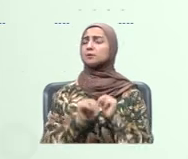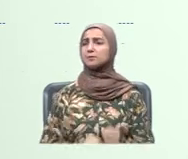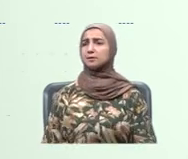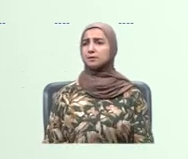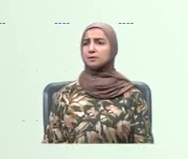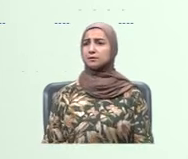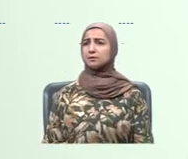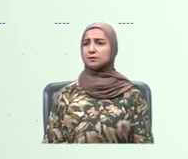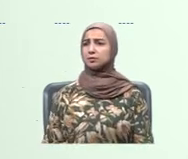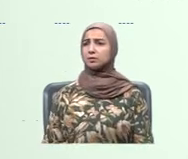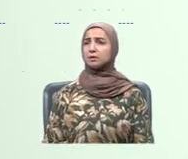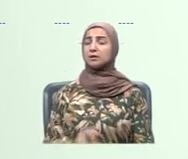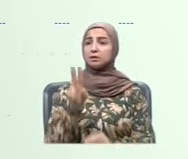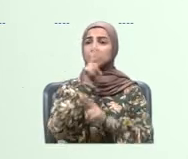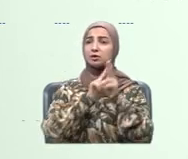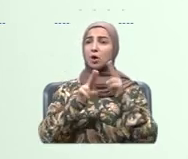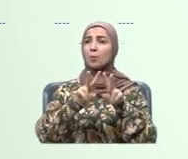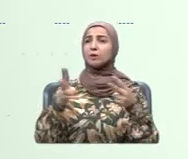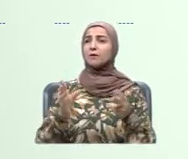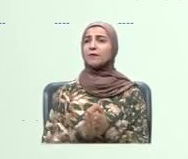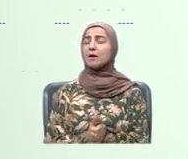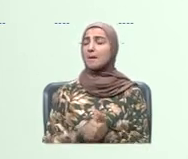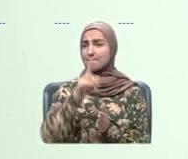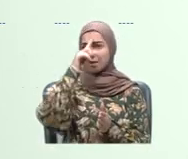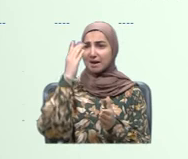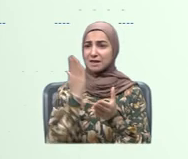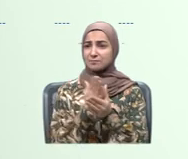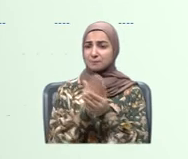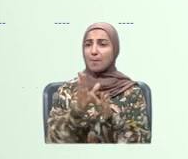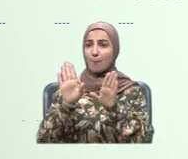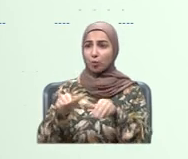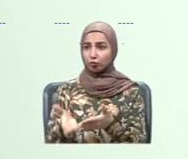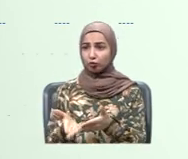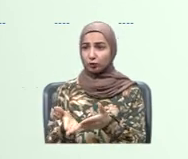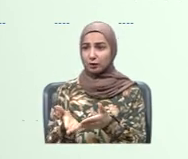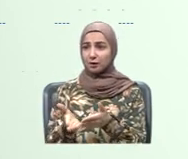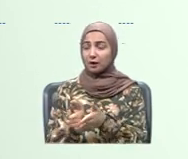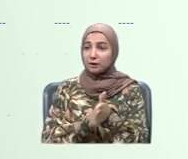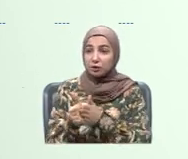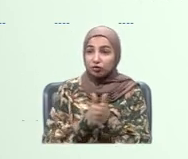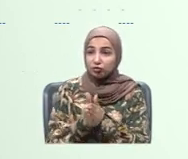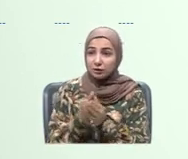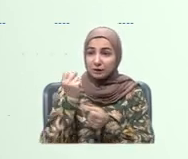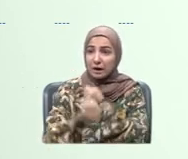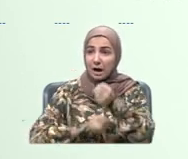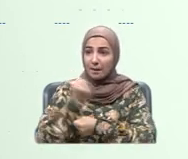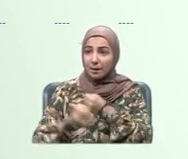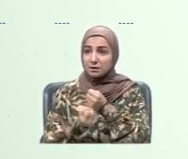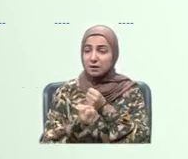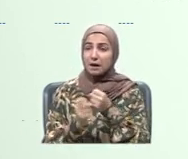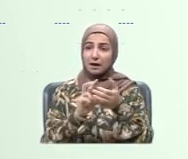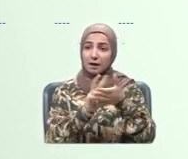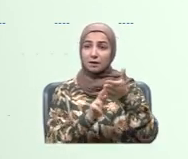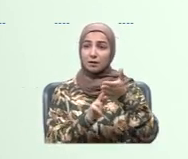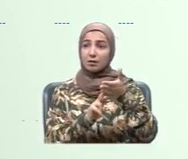تساؤلاته؟ وعرض تساؤلا: ماذا لو توفرت جميع الأسباب المشجعة على القراءة ثم